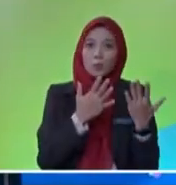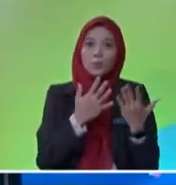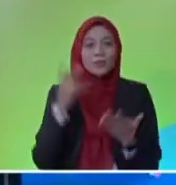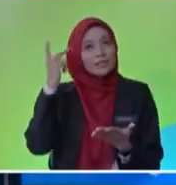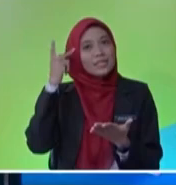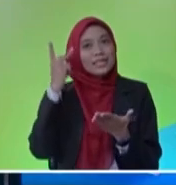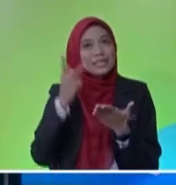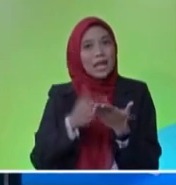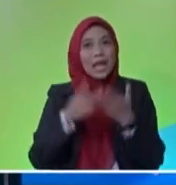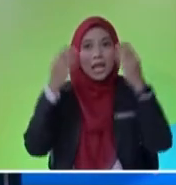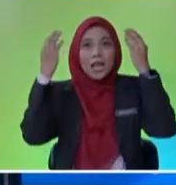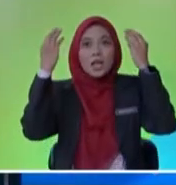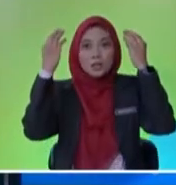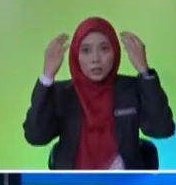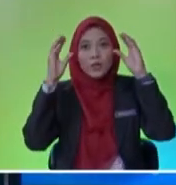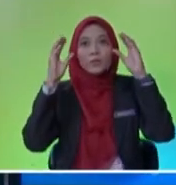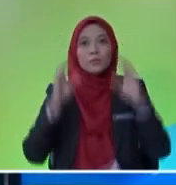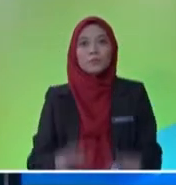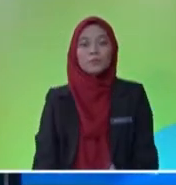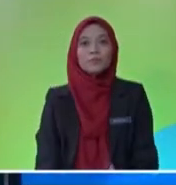dahulu dengan guru penyampai